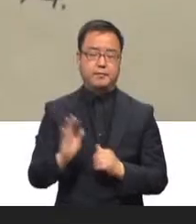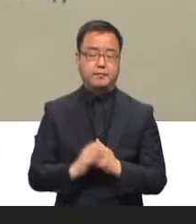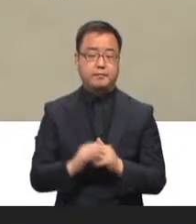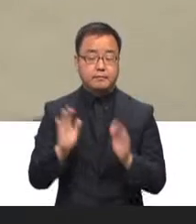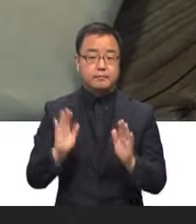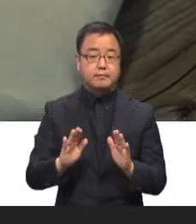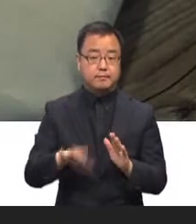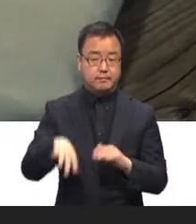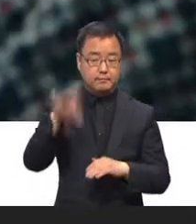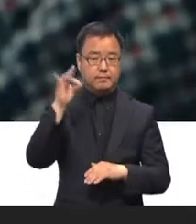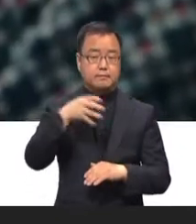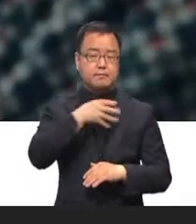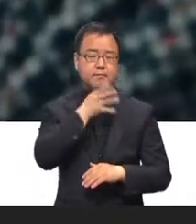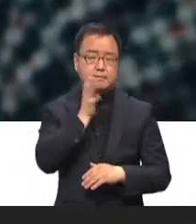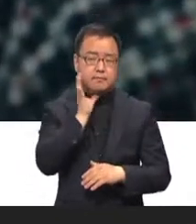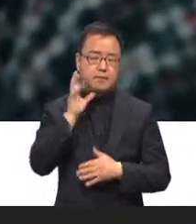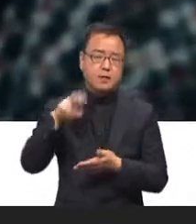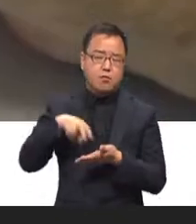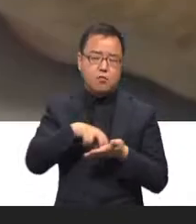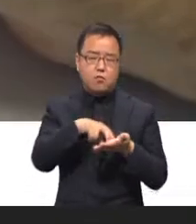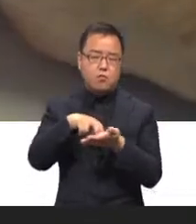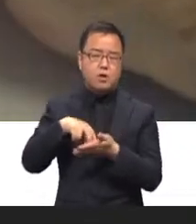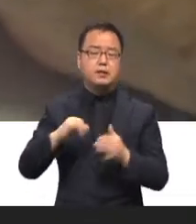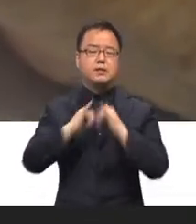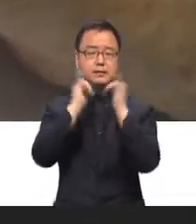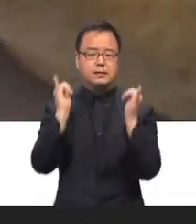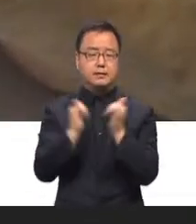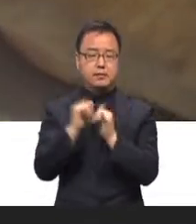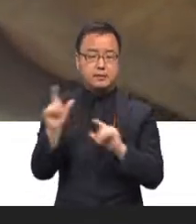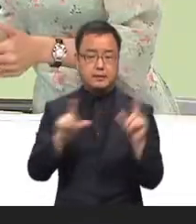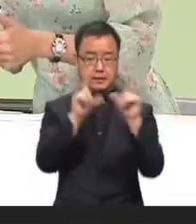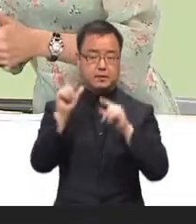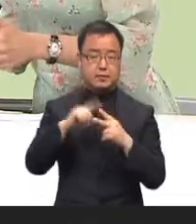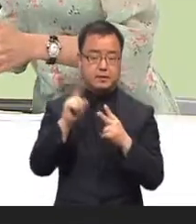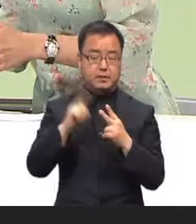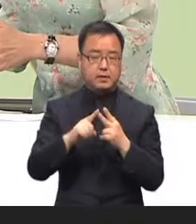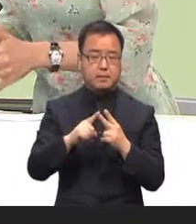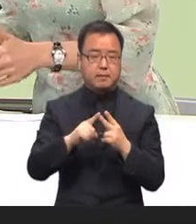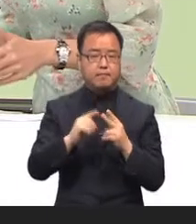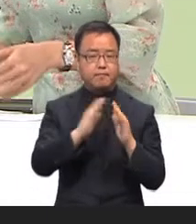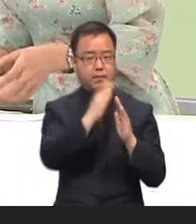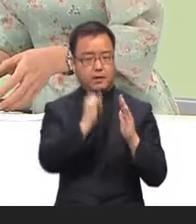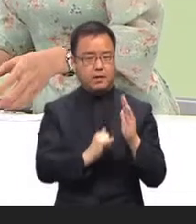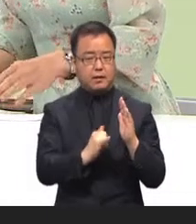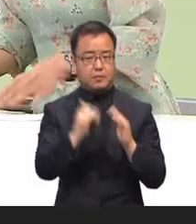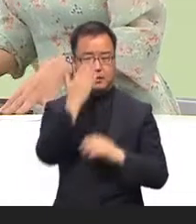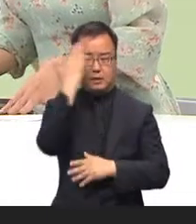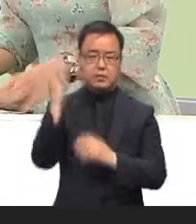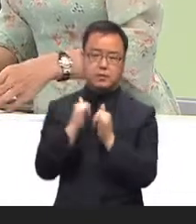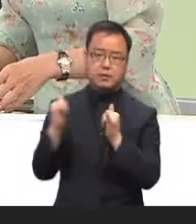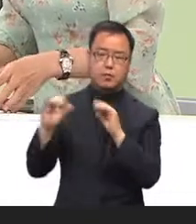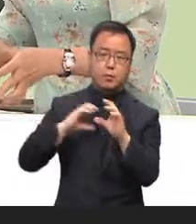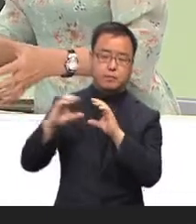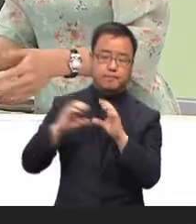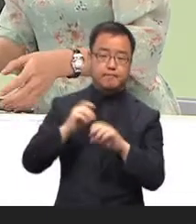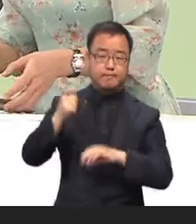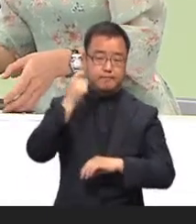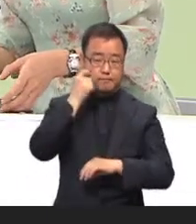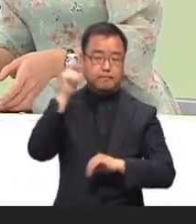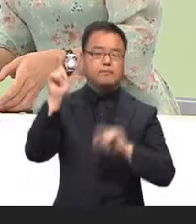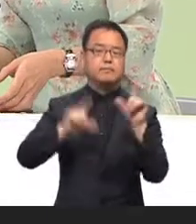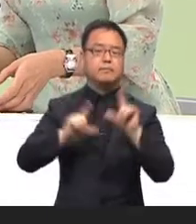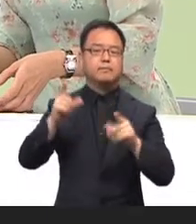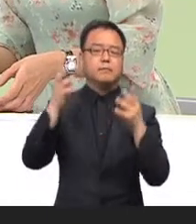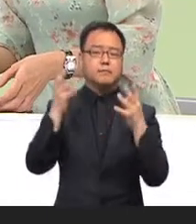모노 인연의 어떤 고독할 삶이 라든가 너무 가족들 젊은 세대들과 소통하지 못하는 모습들 같은 것들을 많이